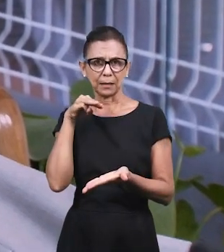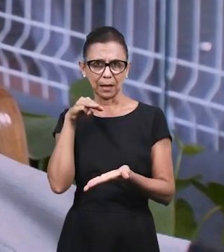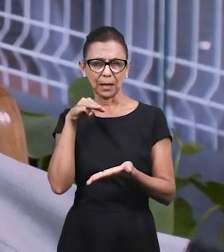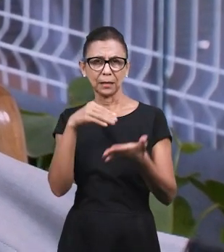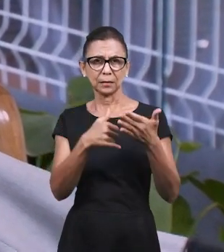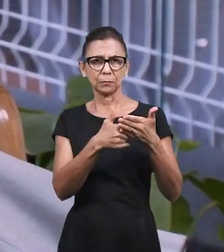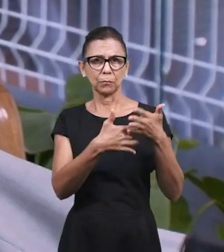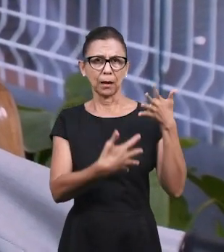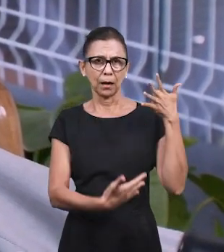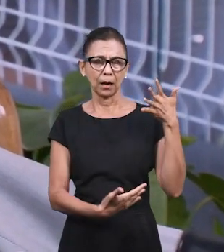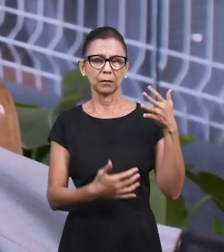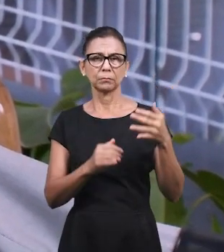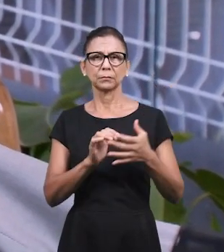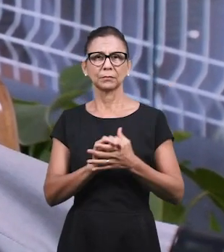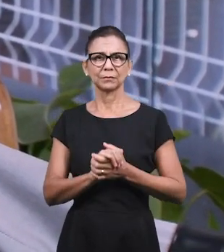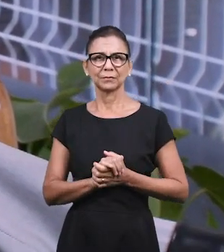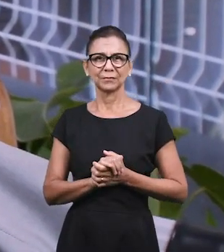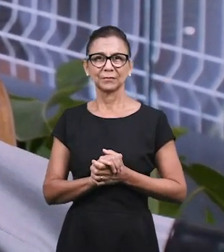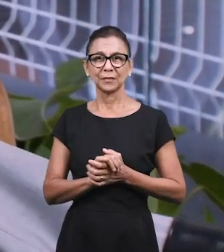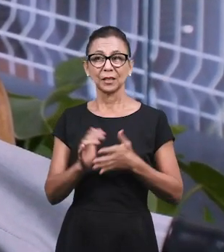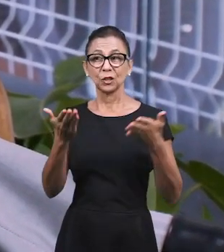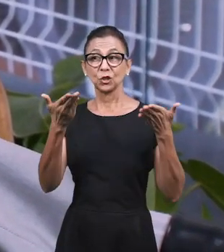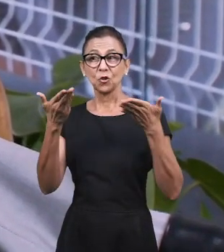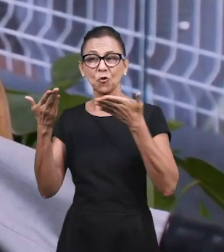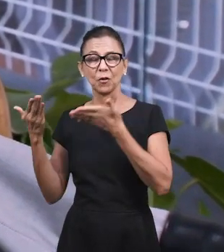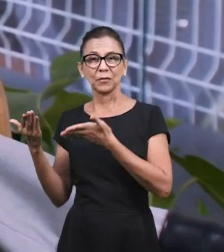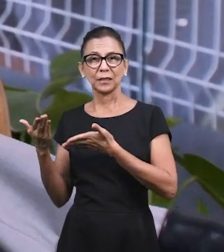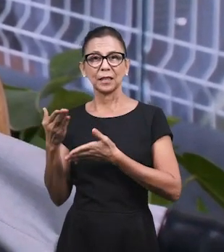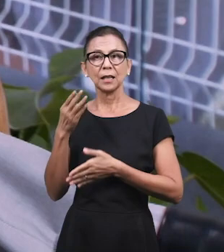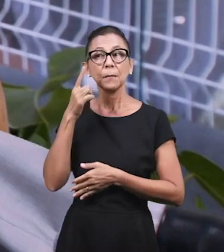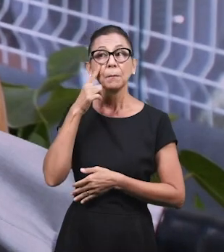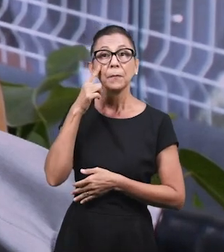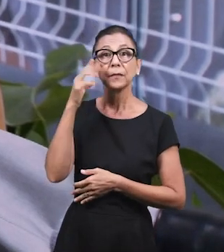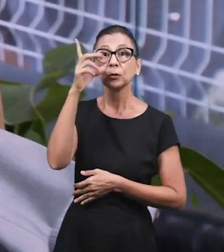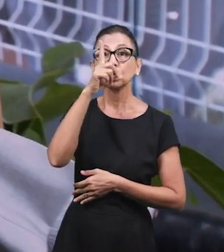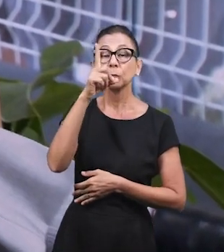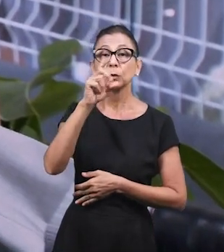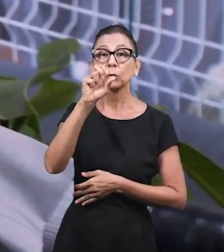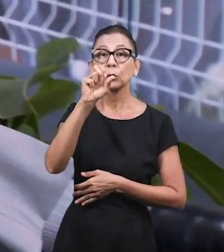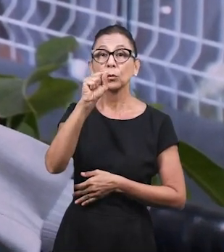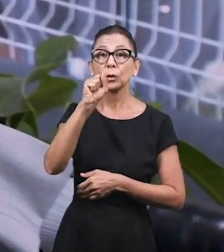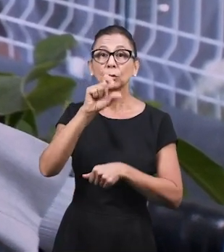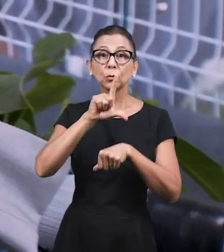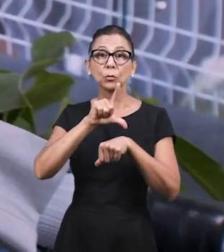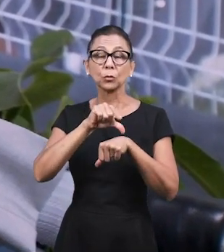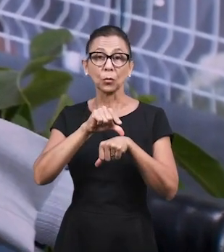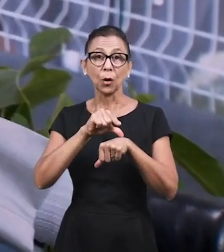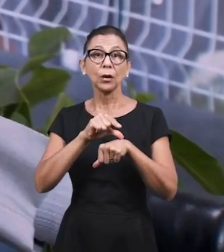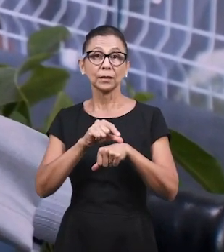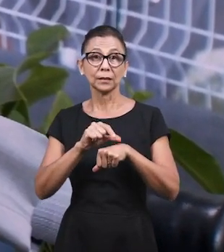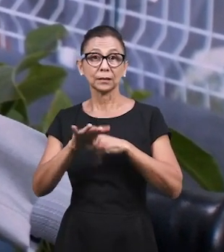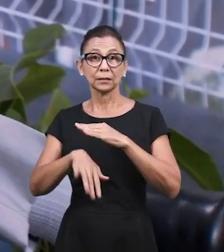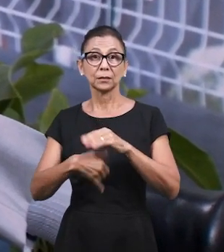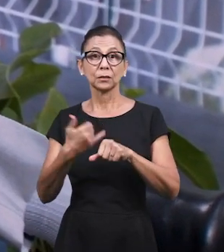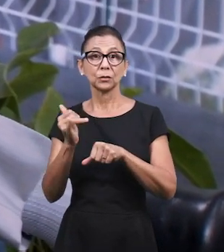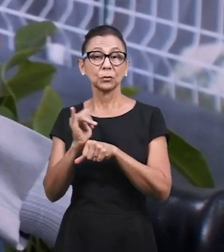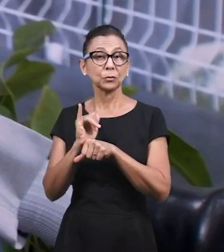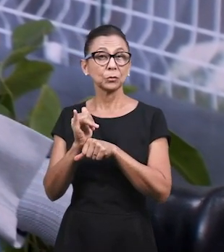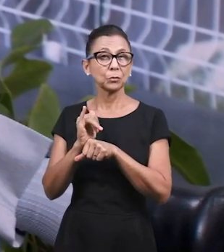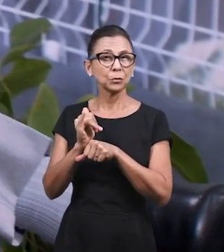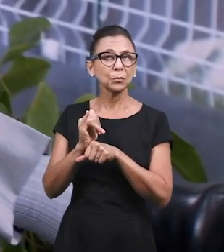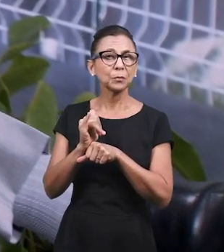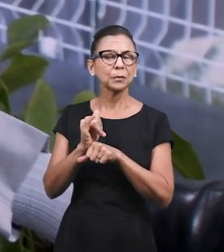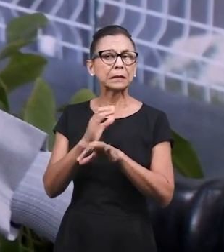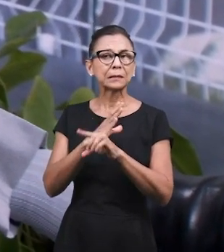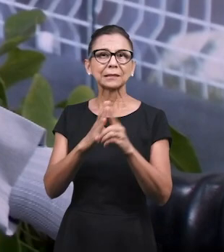sont disponibles dans nos diverses plateformes, je veux vous inviter à assister ce dimanche à 20h dans le